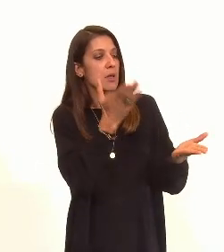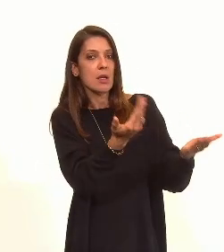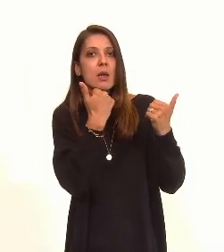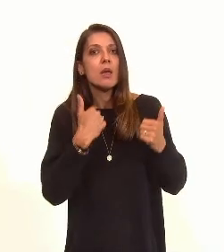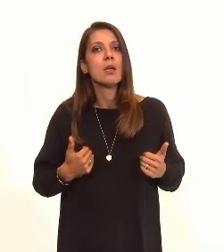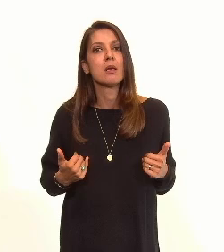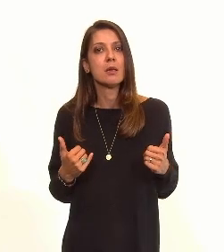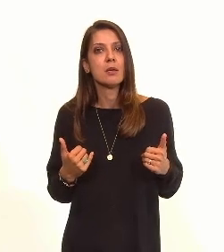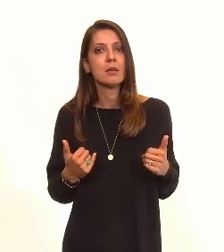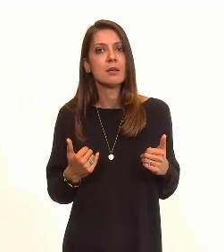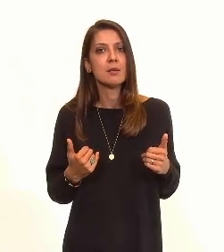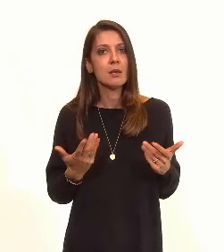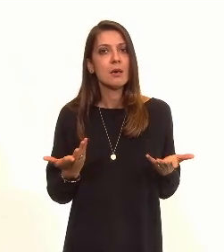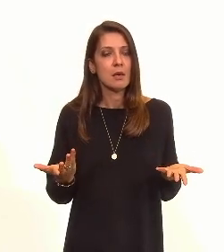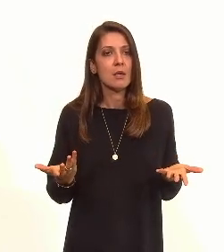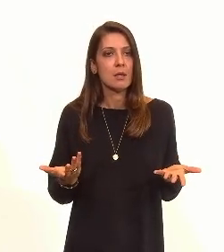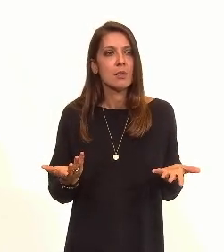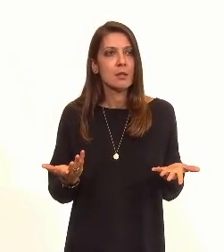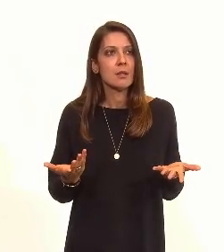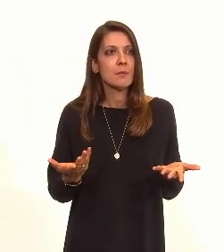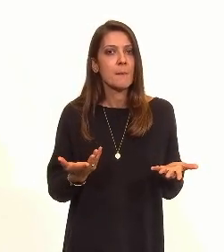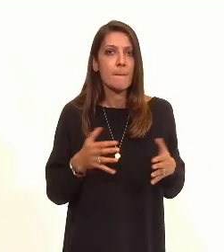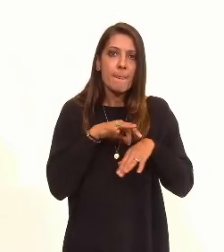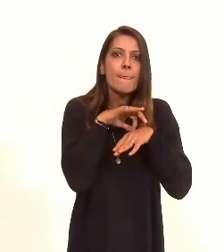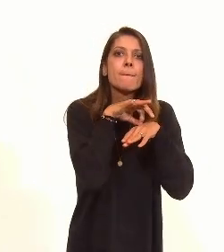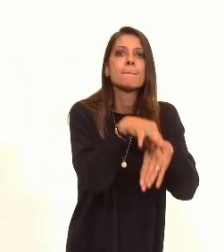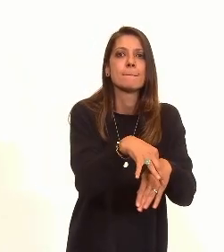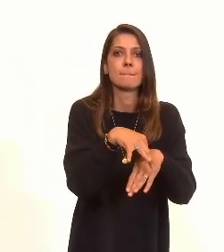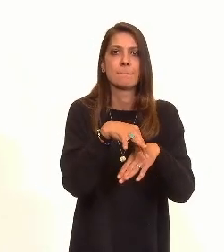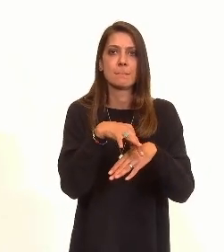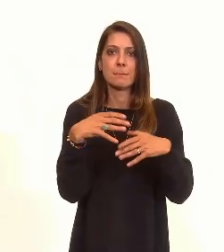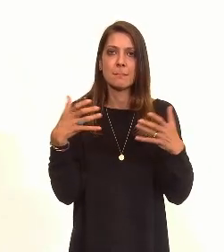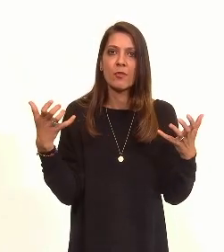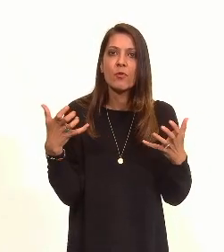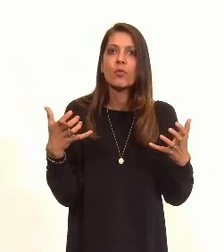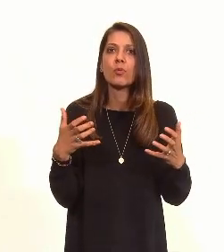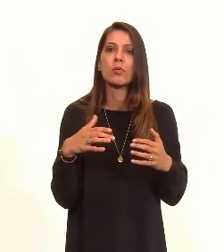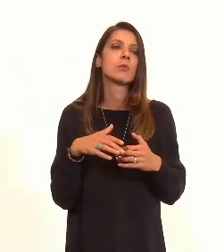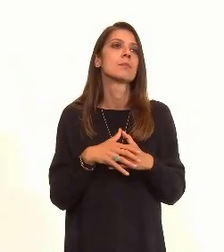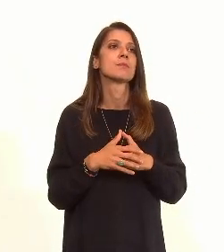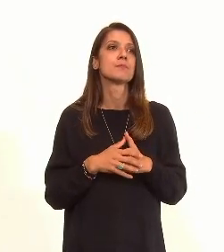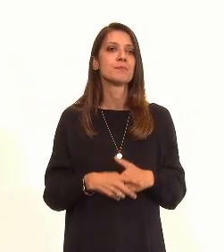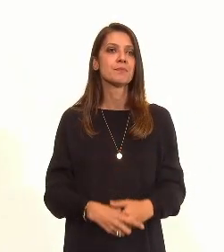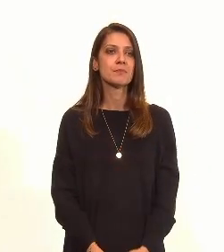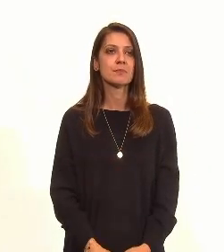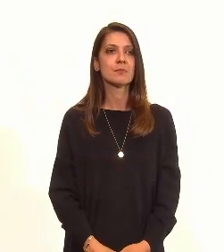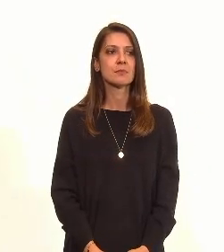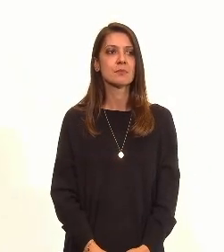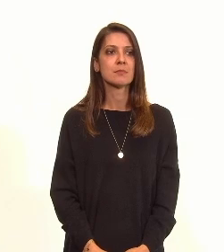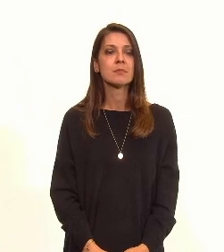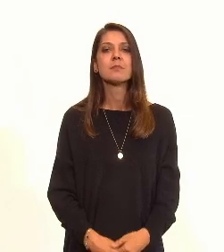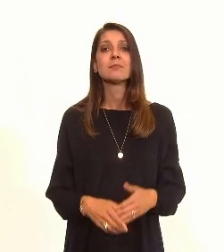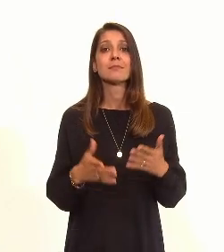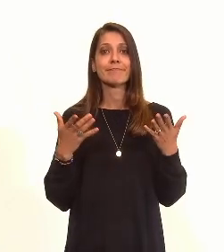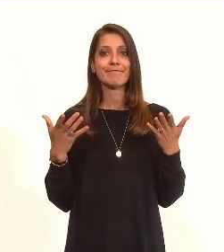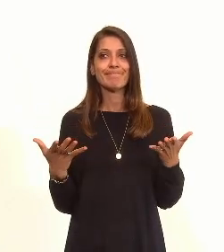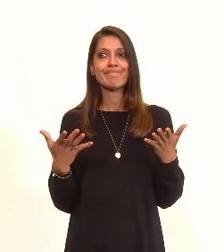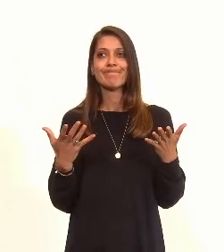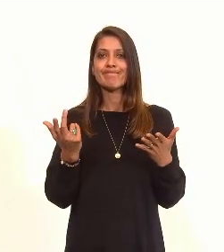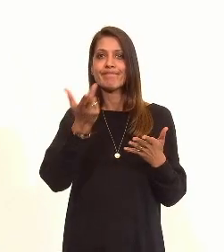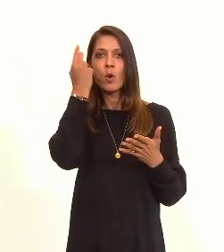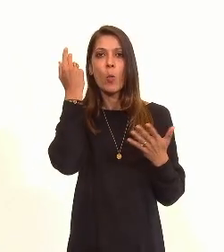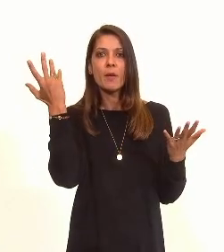et on va les accompagner après qu'on les aura écoutés. Et en fait, alors on s'aperçoit très